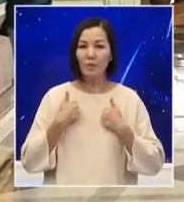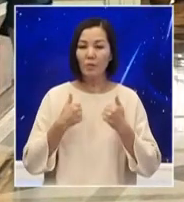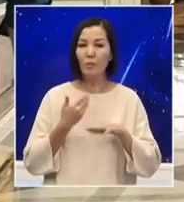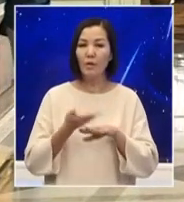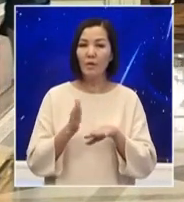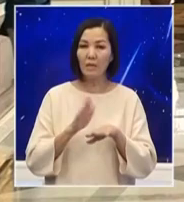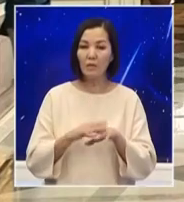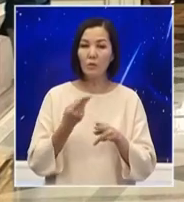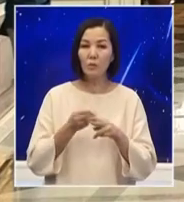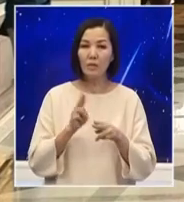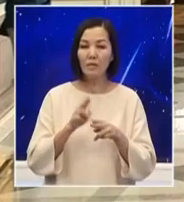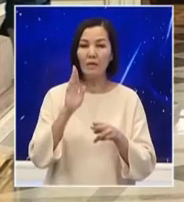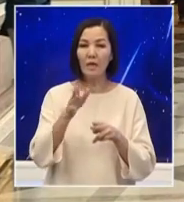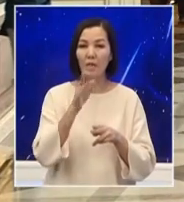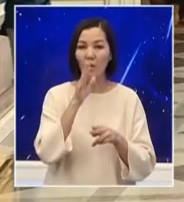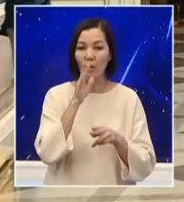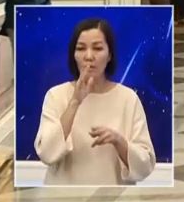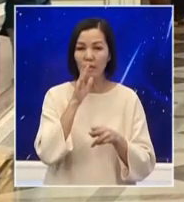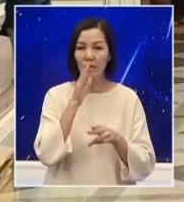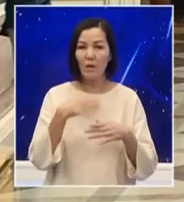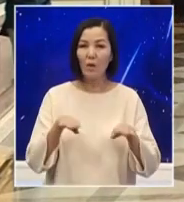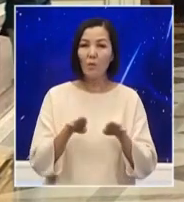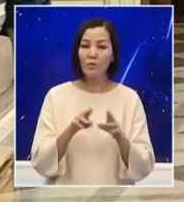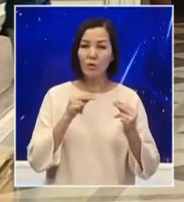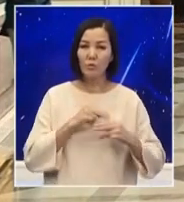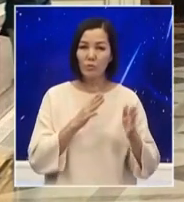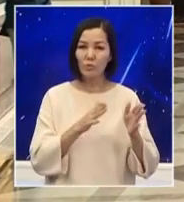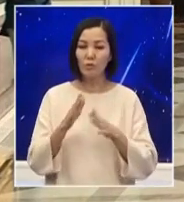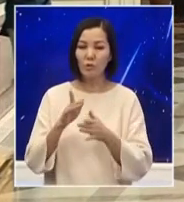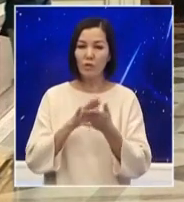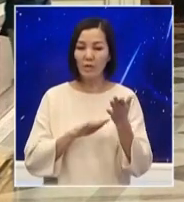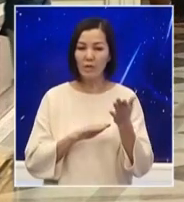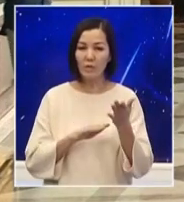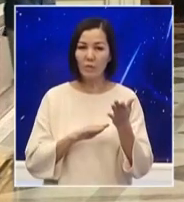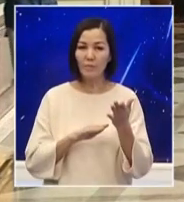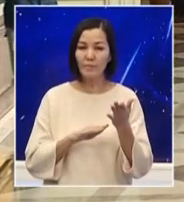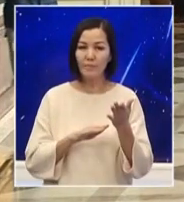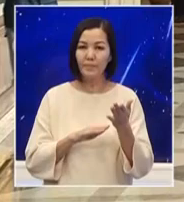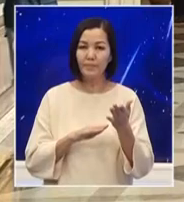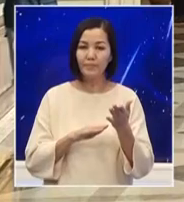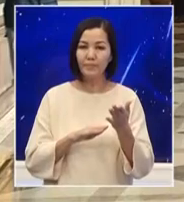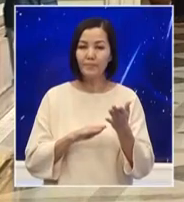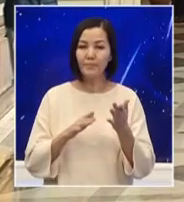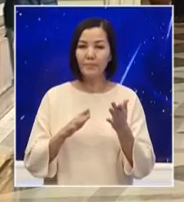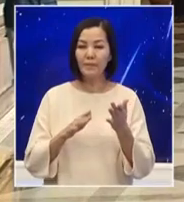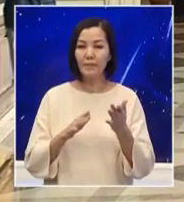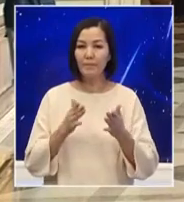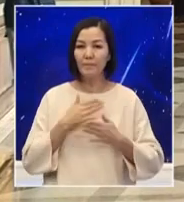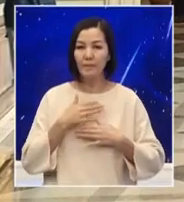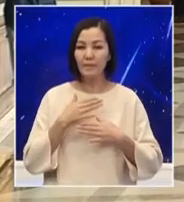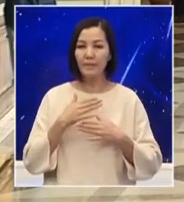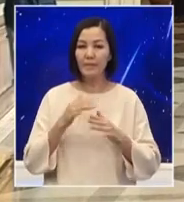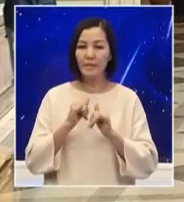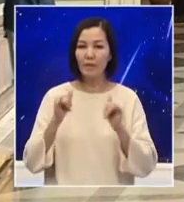емес. Сондықтан алдағы уақытта да осындай жұмыстарды жүйелі түрде жалғастыру, көкжиегін кеңейту біздің мойнымызға артылып